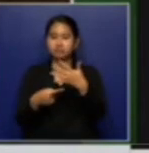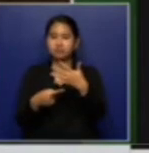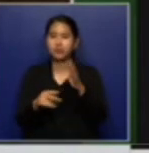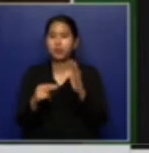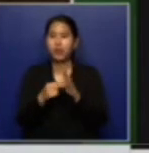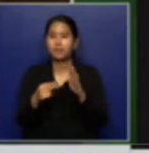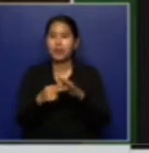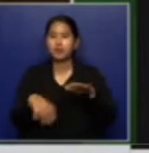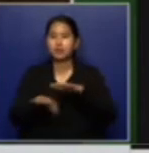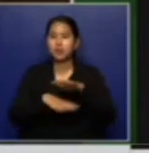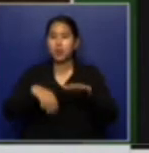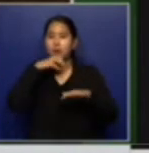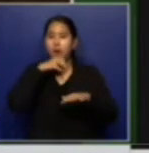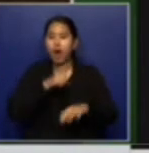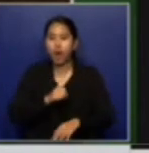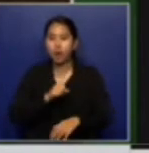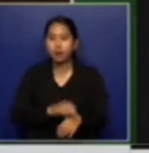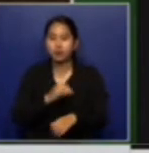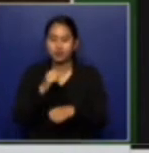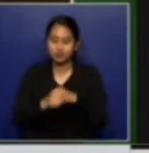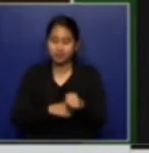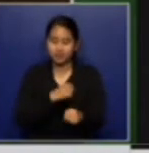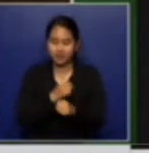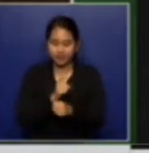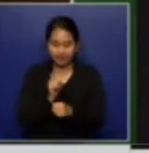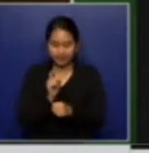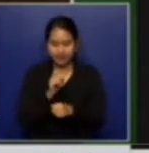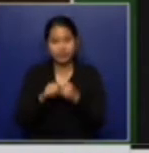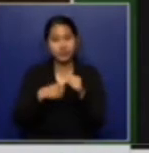ข้อมูลเก่าจาก